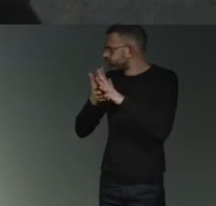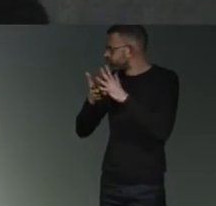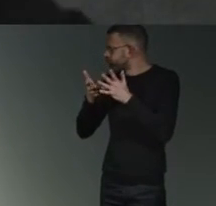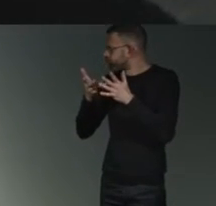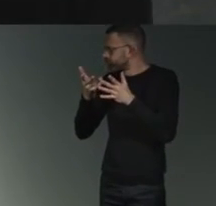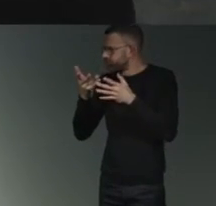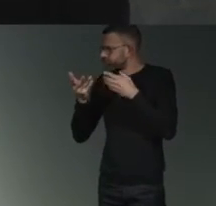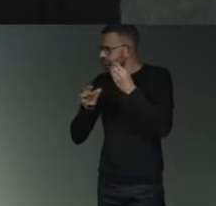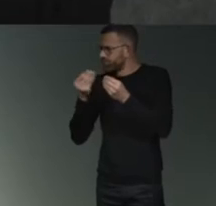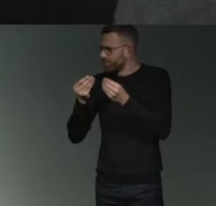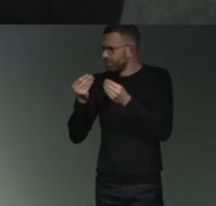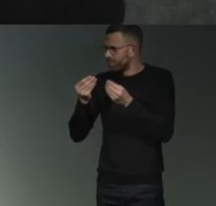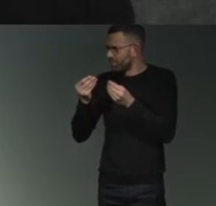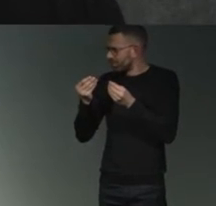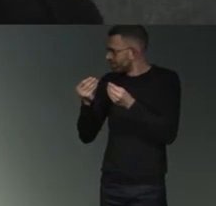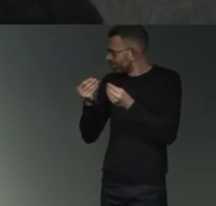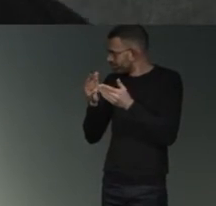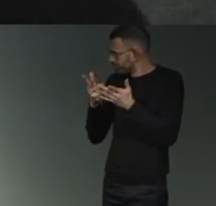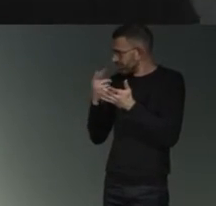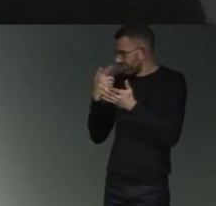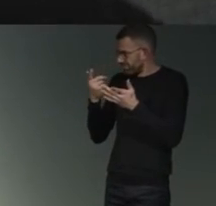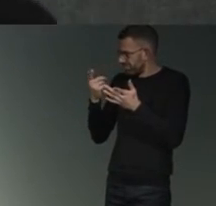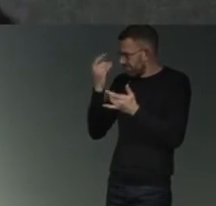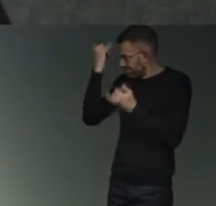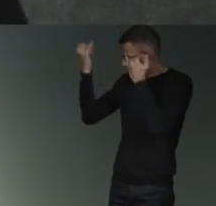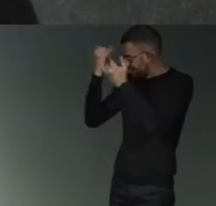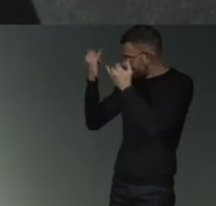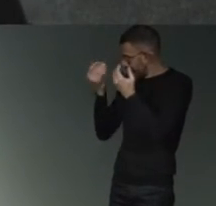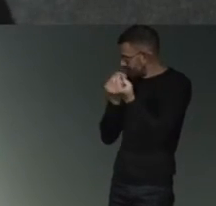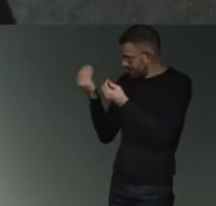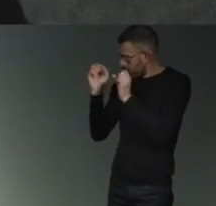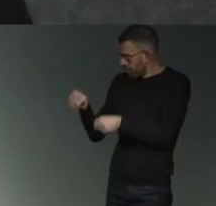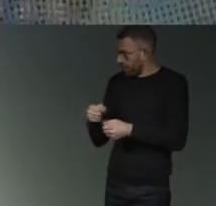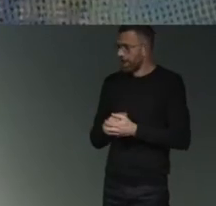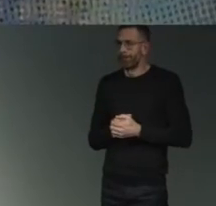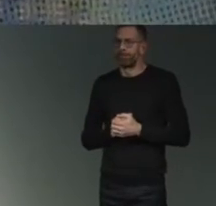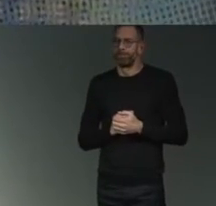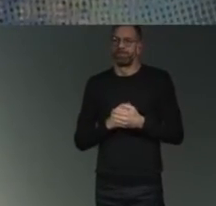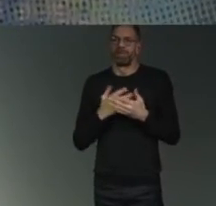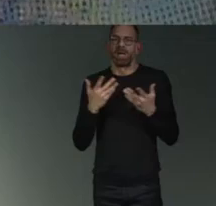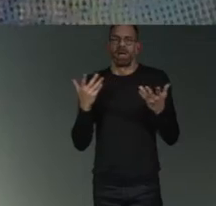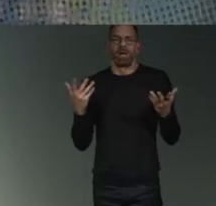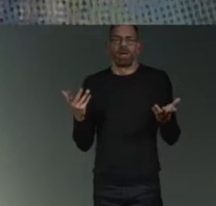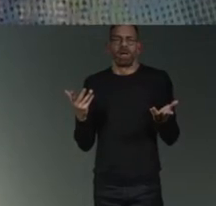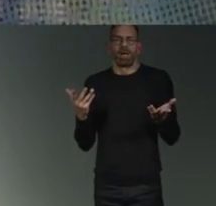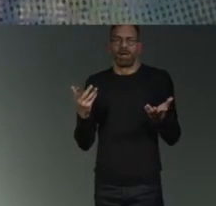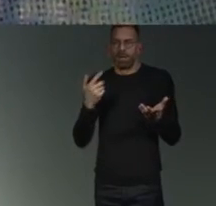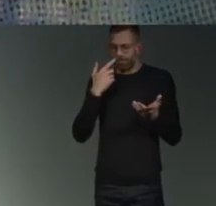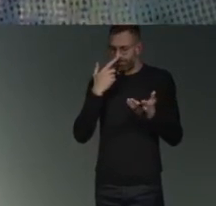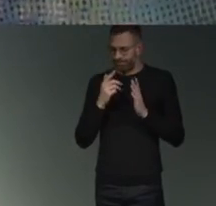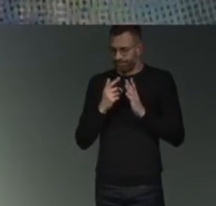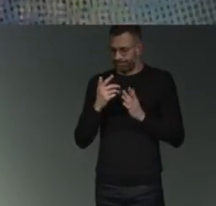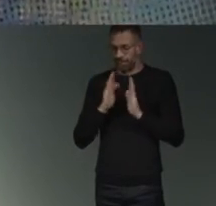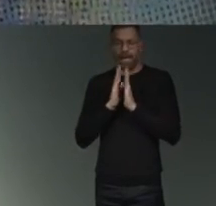ou même en ne l'écrivant pas, tu vois, est-ce que ça te donne des idées? Alors, je pense que la nature des livres